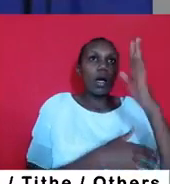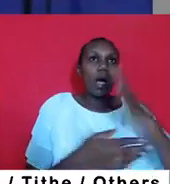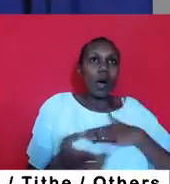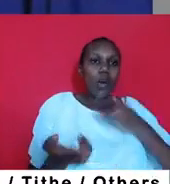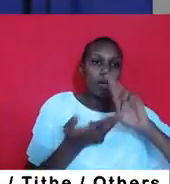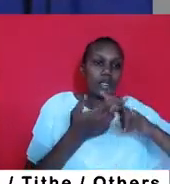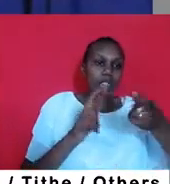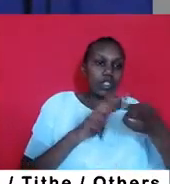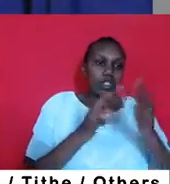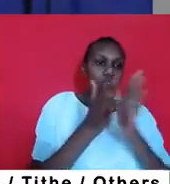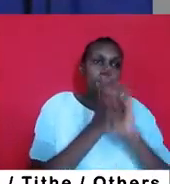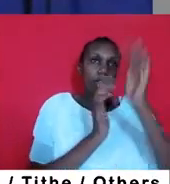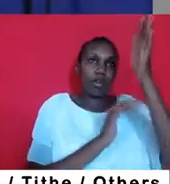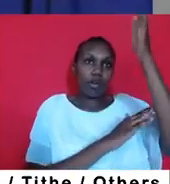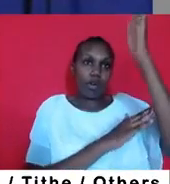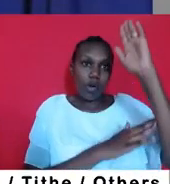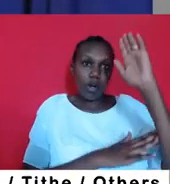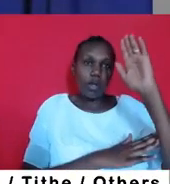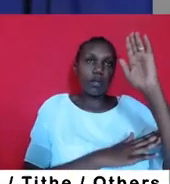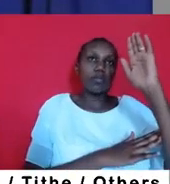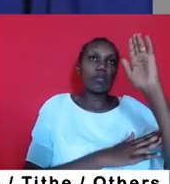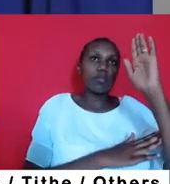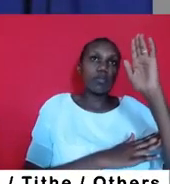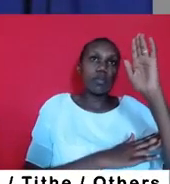uhusiano wetu na Mungu